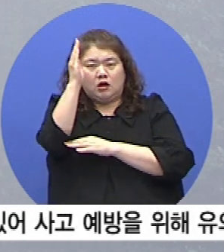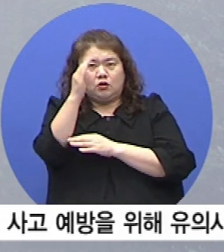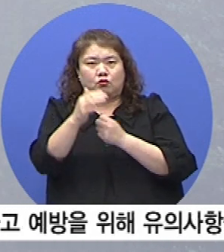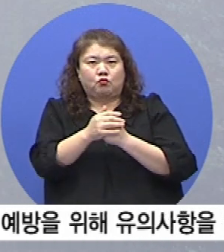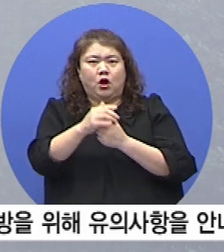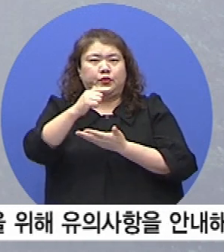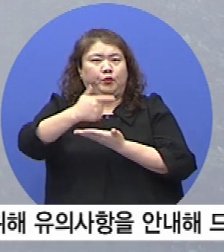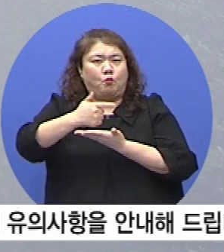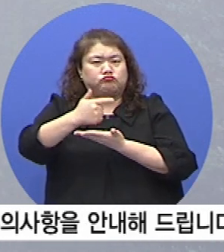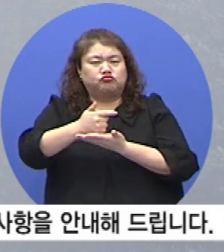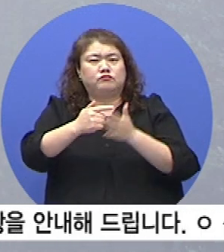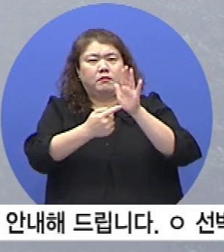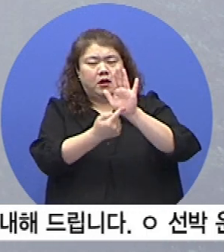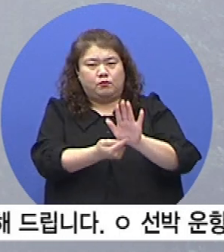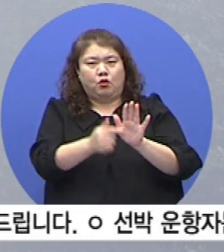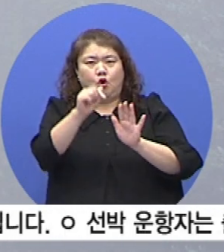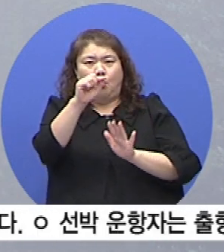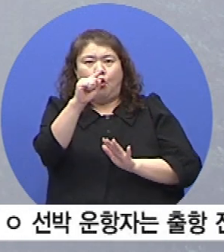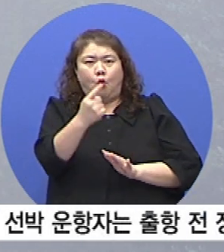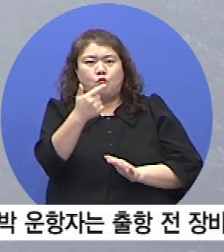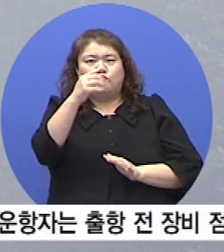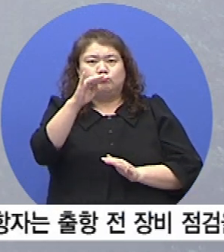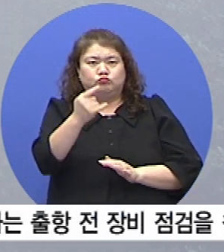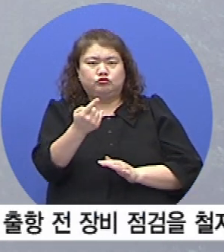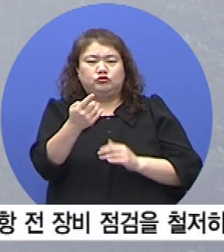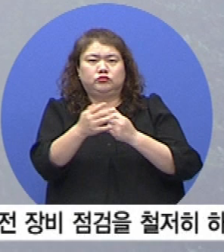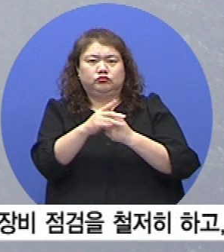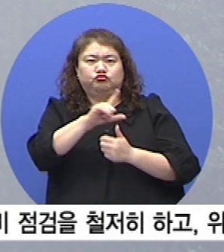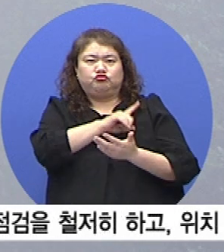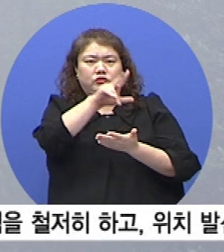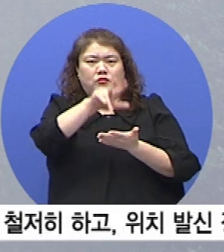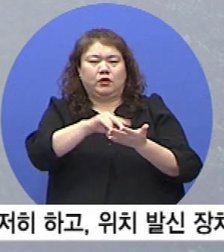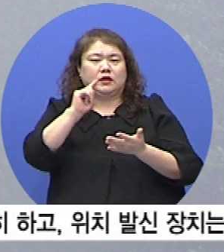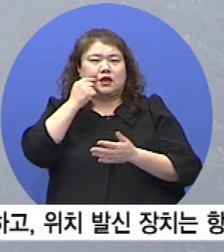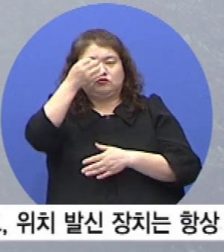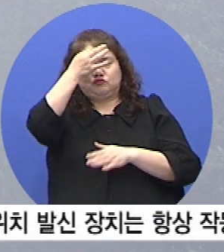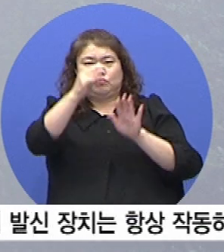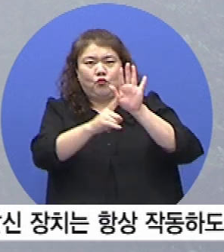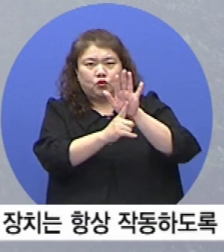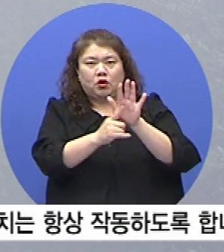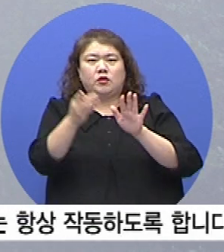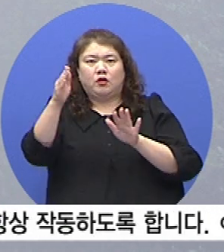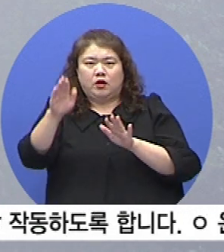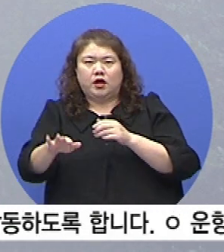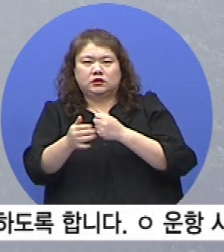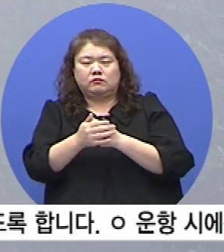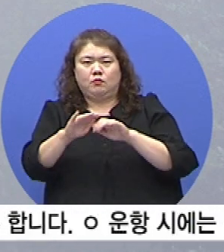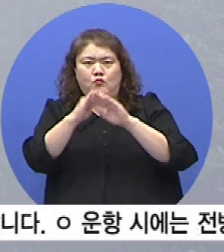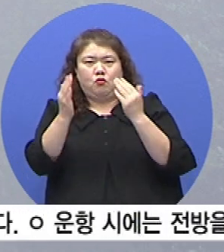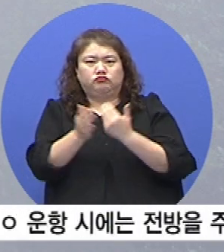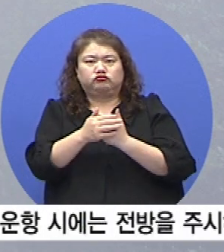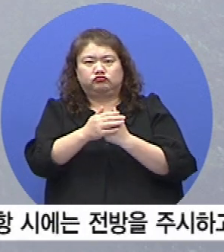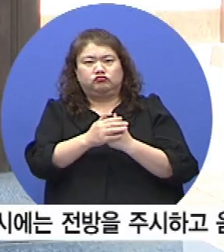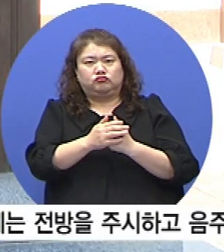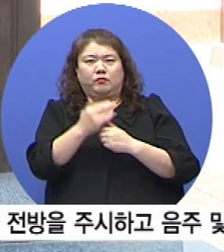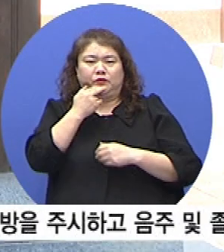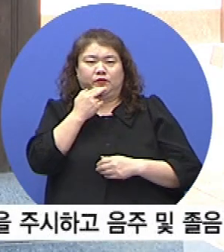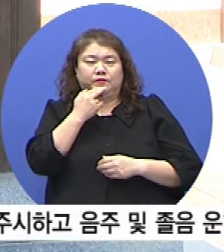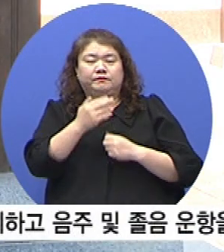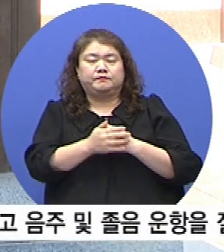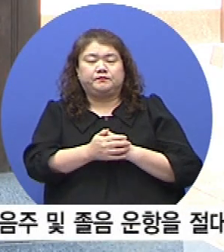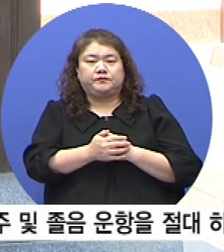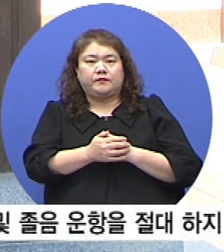발표회를 비롯해 혼불을 주제로 한 예술공연 등을 열겠다고 했지만 모두 공수표가 된 겁니다